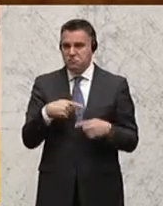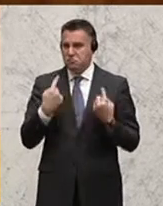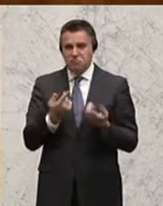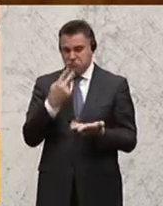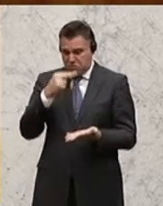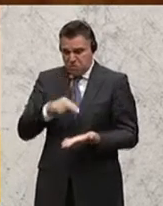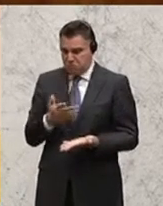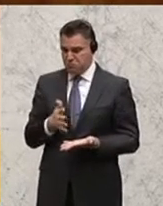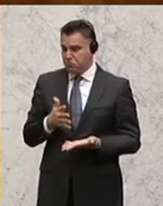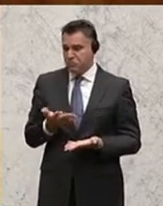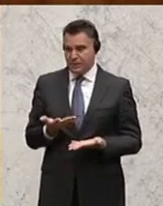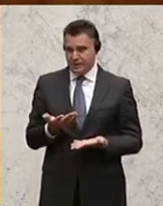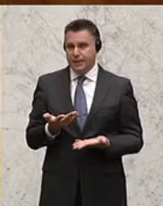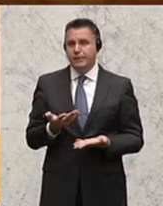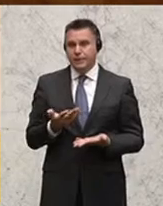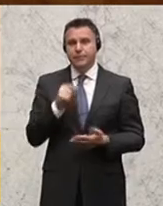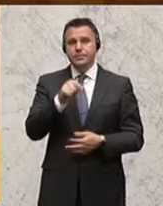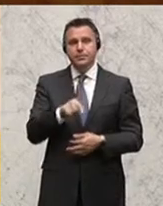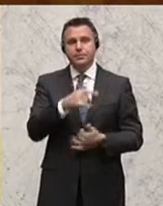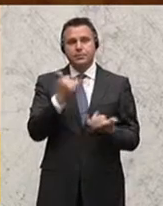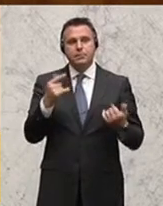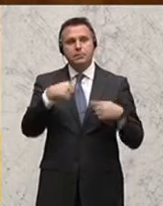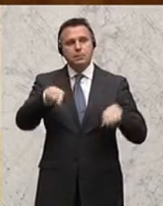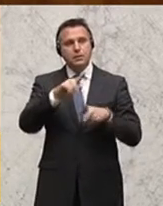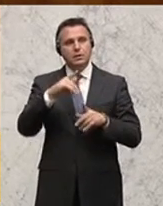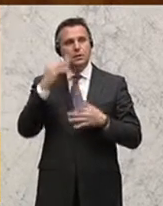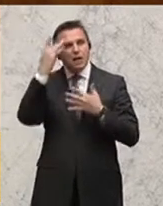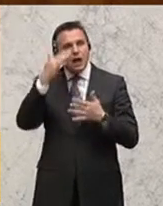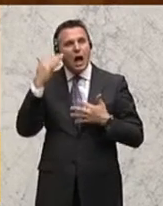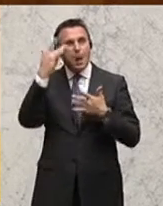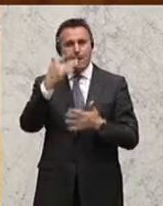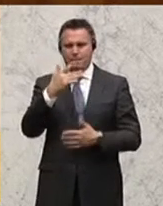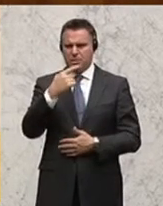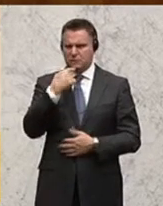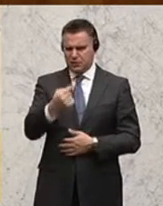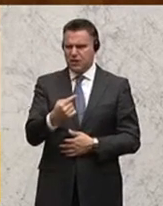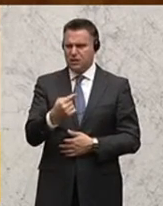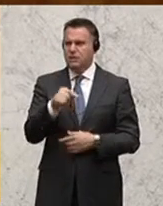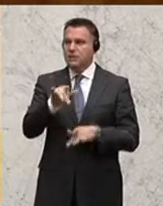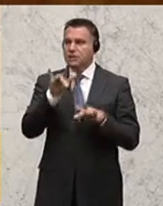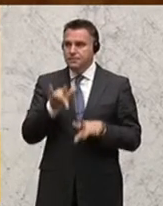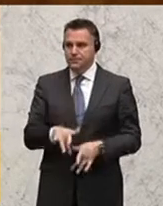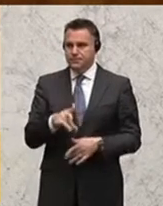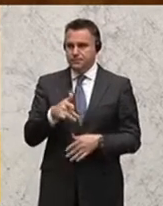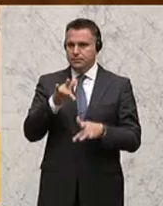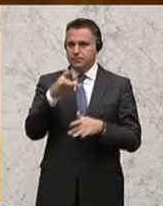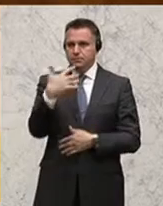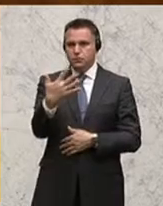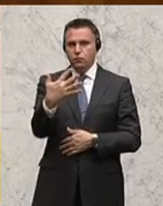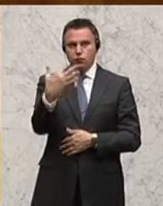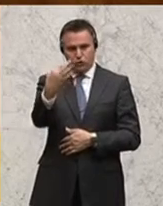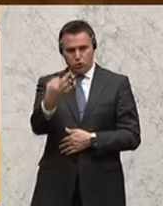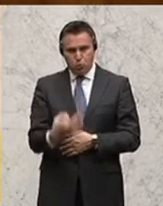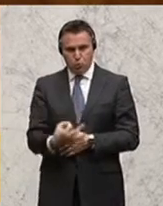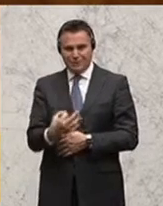Und eines muss man natürlich auch klar sagen, diese Träumereien um 50%, die entsprechenden